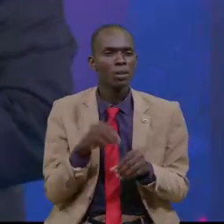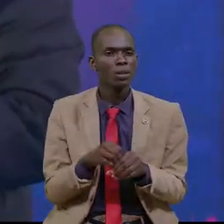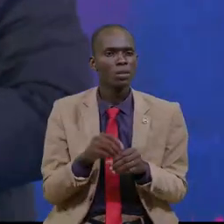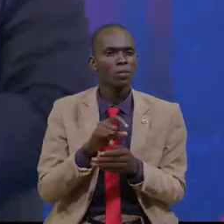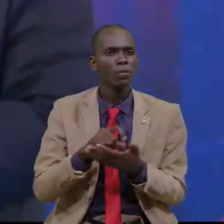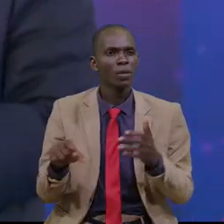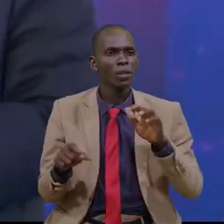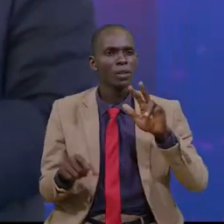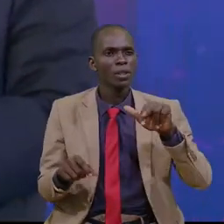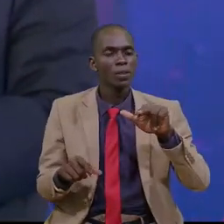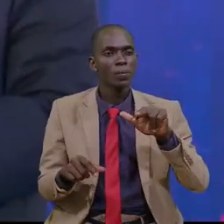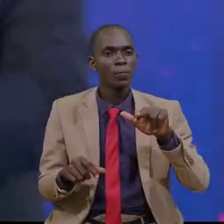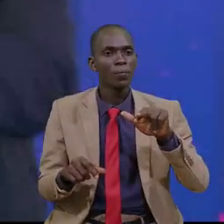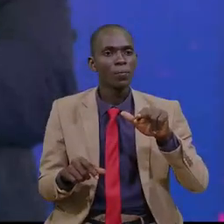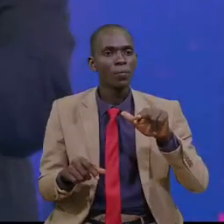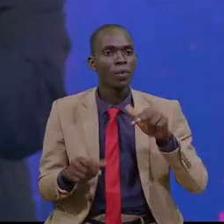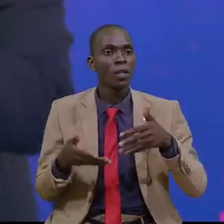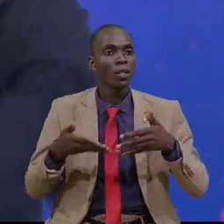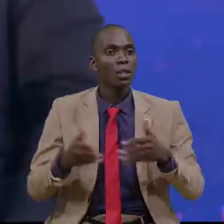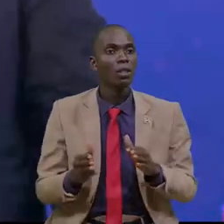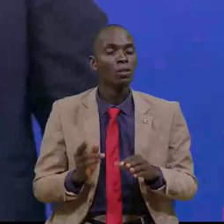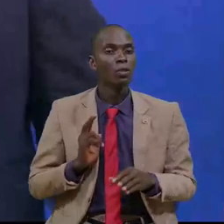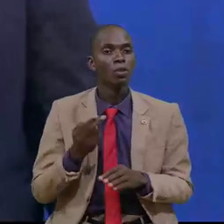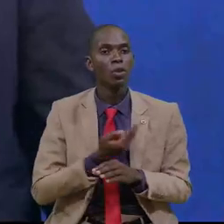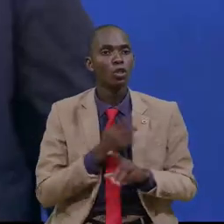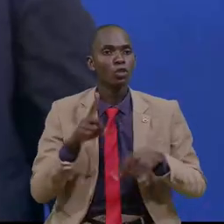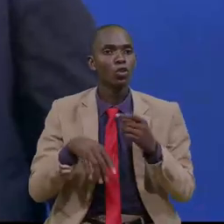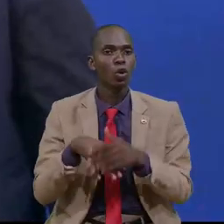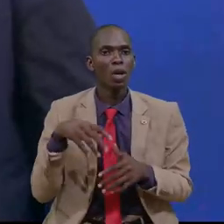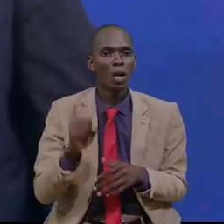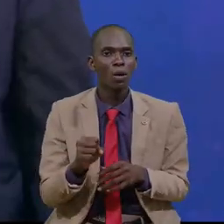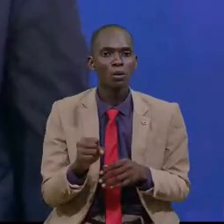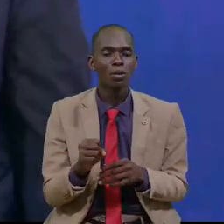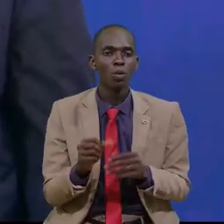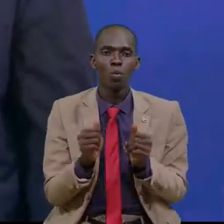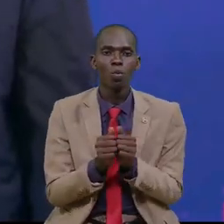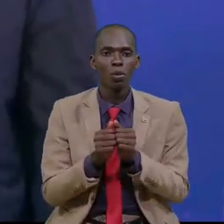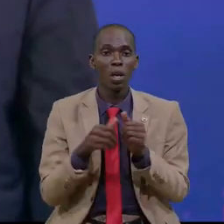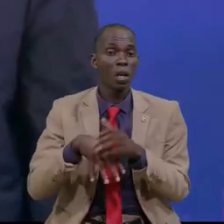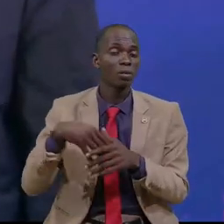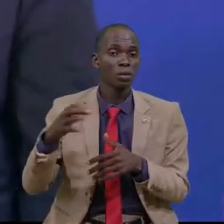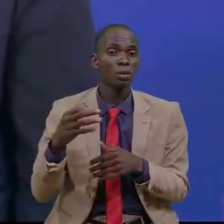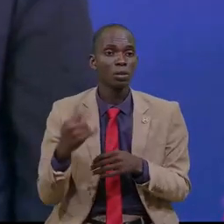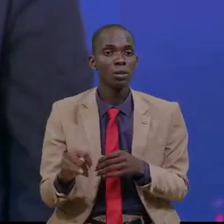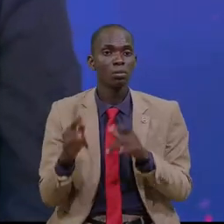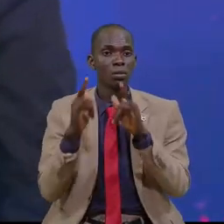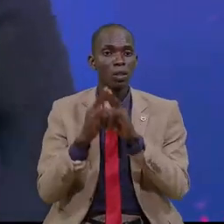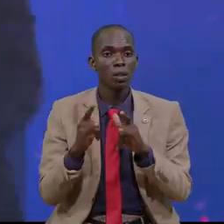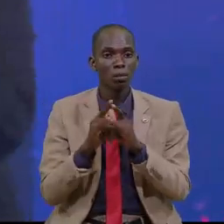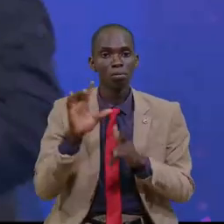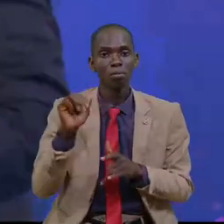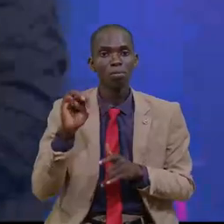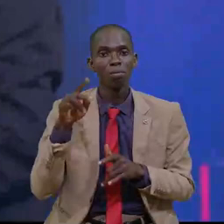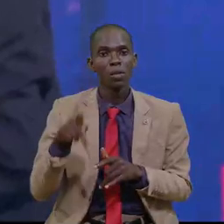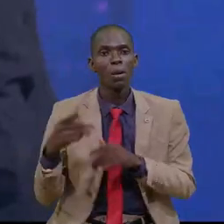Verset 13. Sortons donc pour aller à lui, hors du camp, en portant